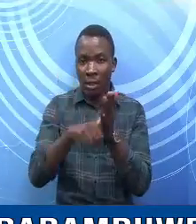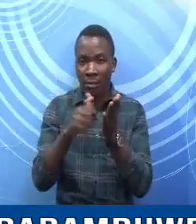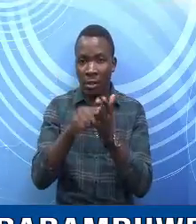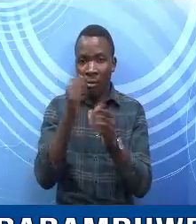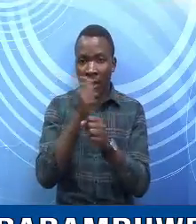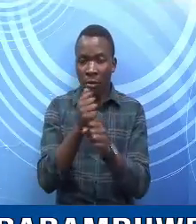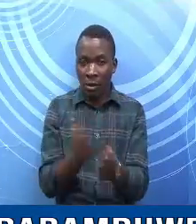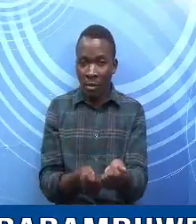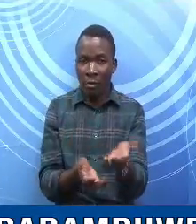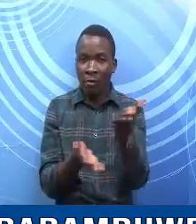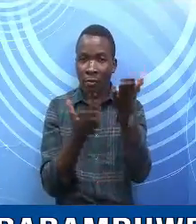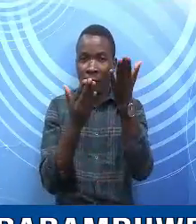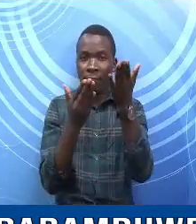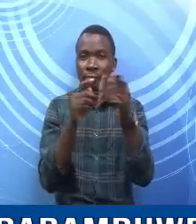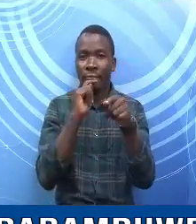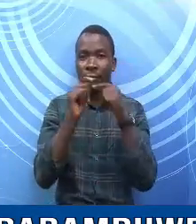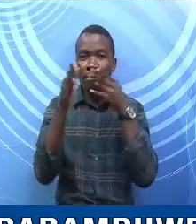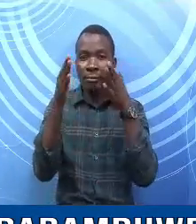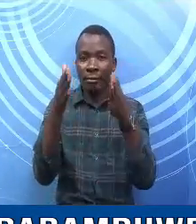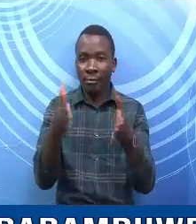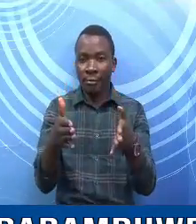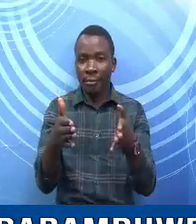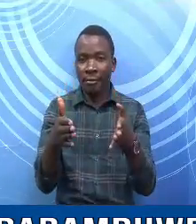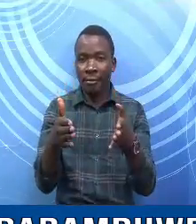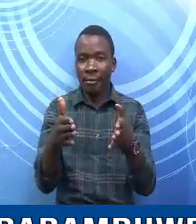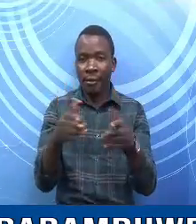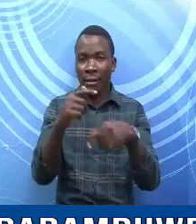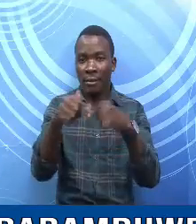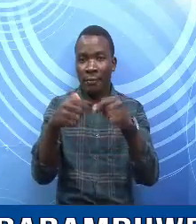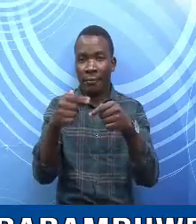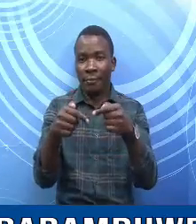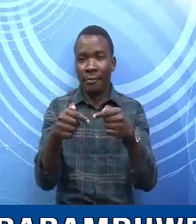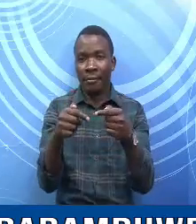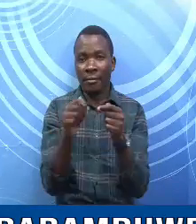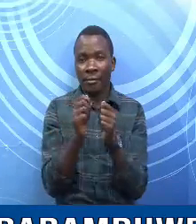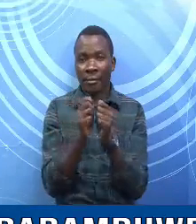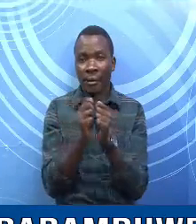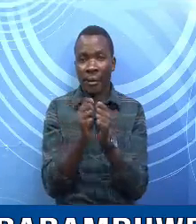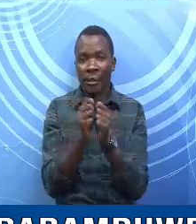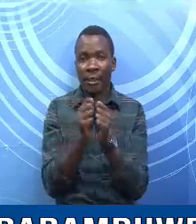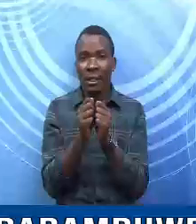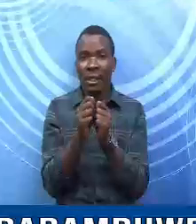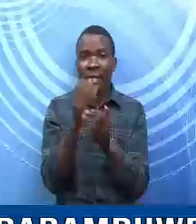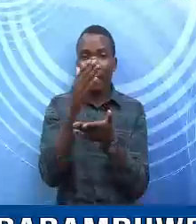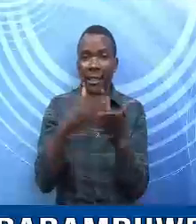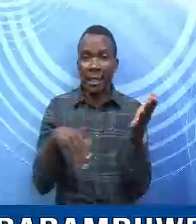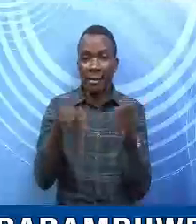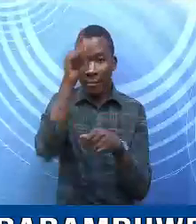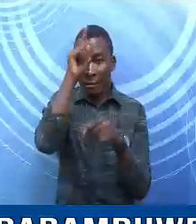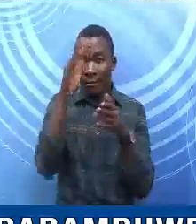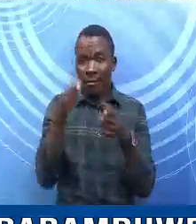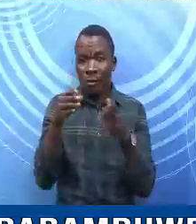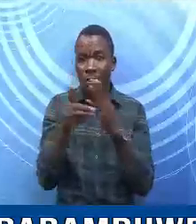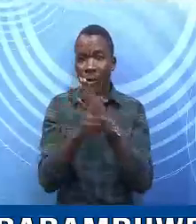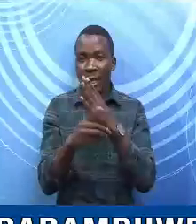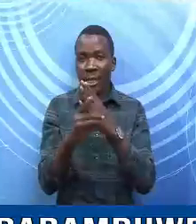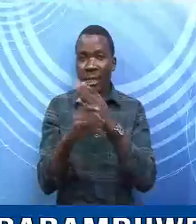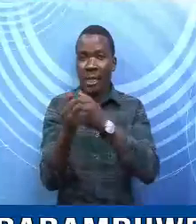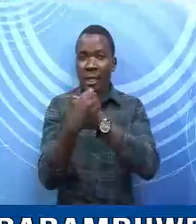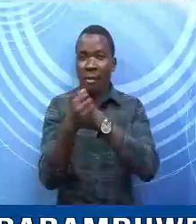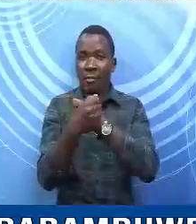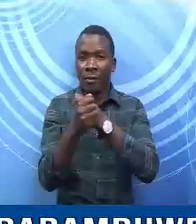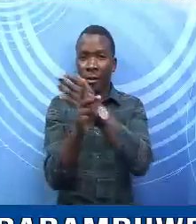kugikurikirana. Semigabo Kamanzi Janvier arakomeza. Ni bamwe abaturage bo mu karere ka Rubavu mu ntara